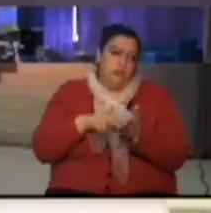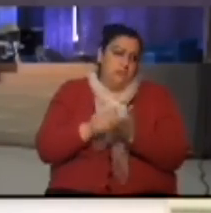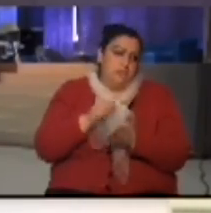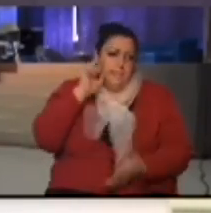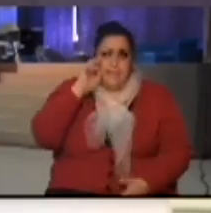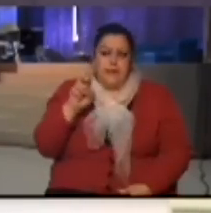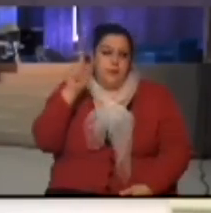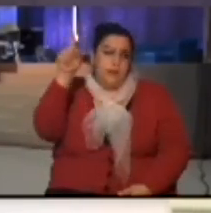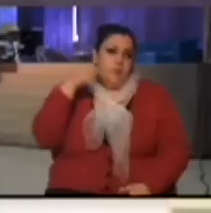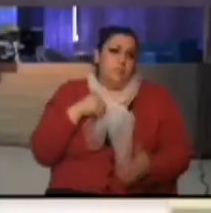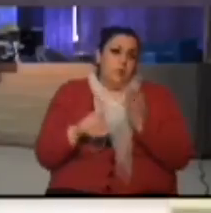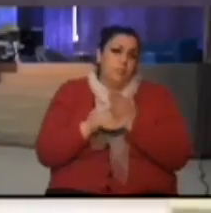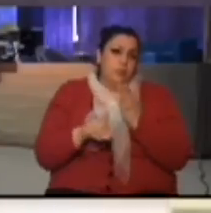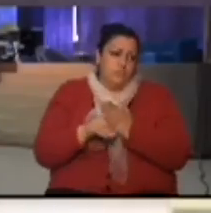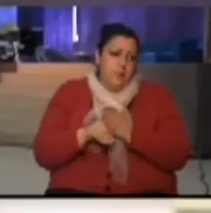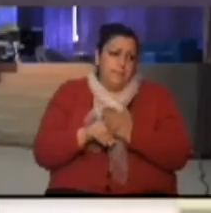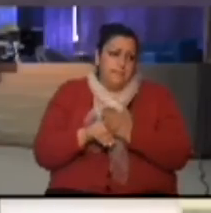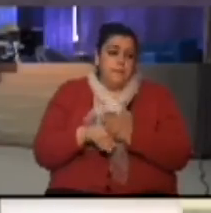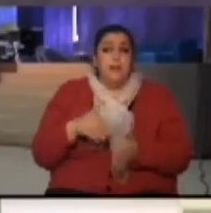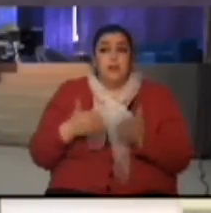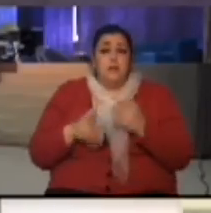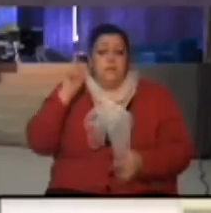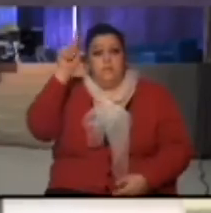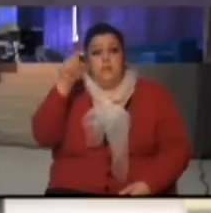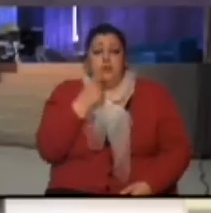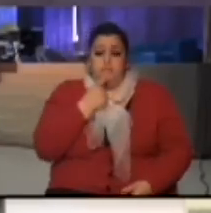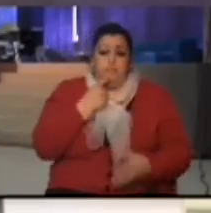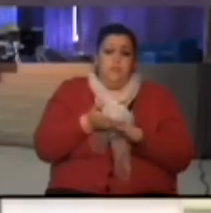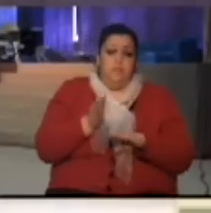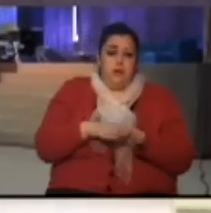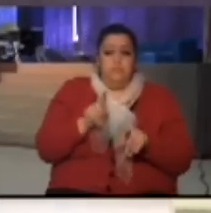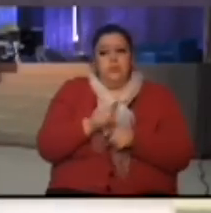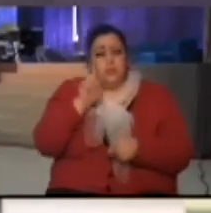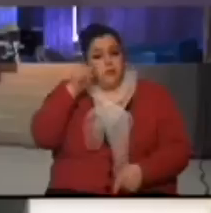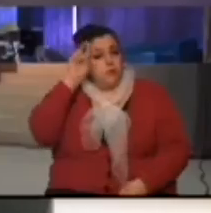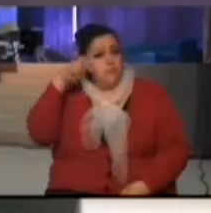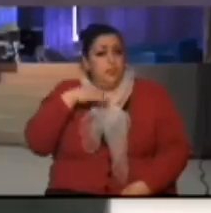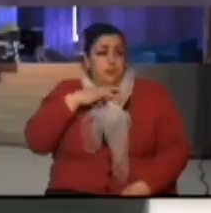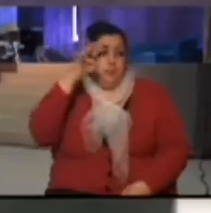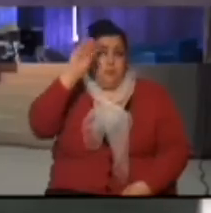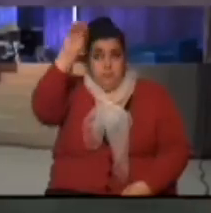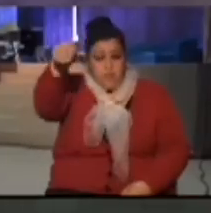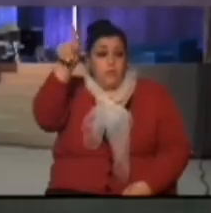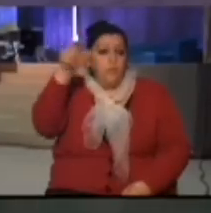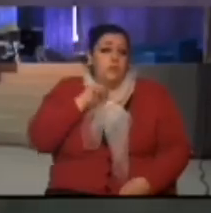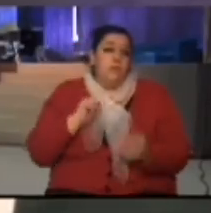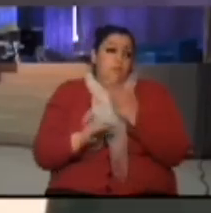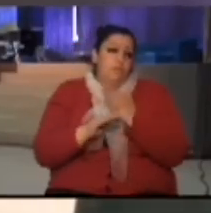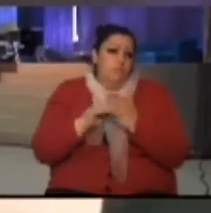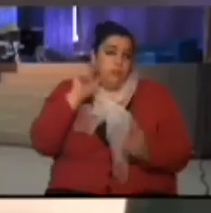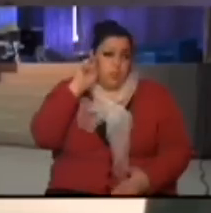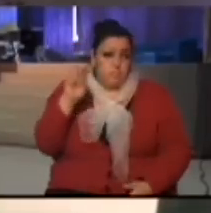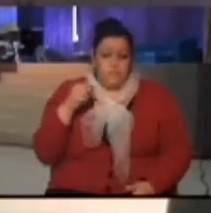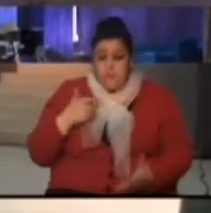ընտանիքին Աստված այստեղ բերել։ Ու դա ինձ շատ-շատ է օգնում։ Այսօր մենք որ մեր ողջ ընտանիքով ծառայում ենք